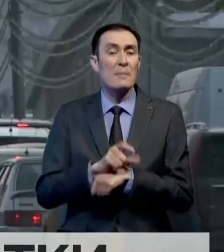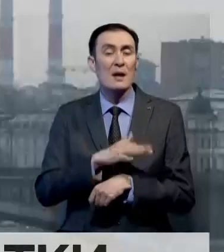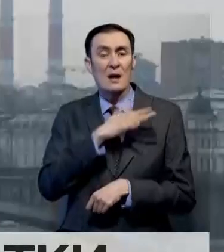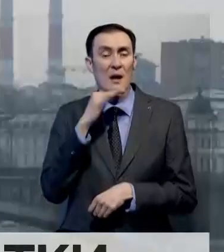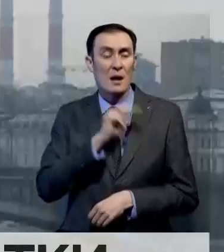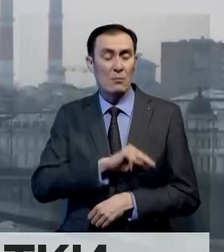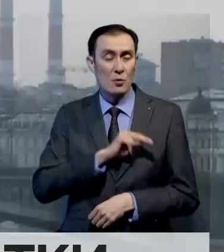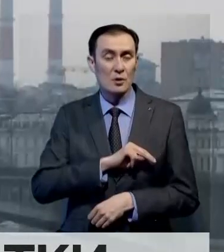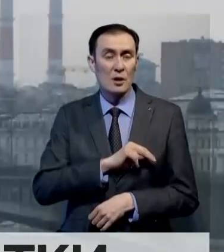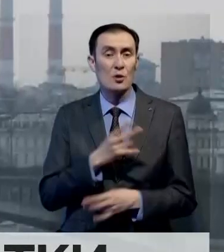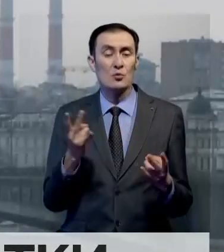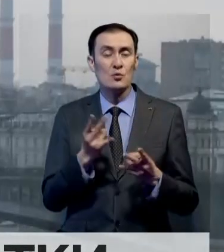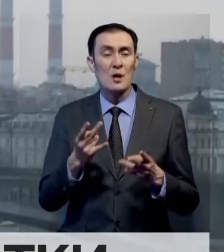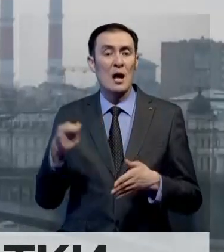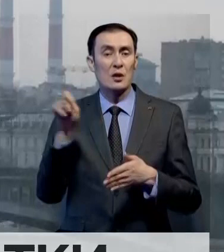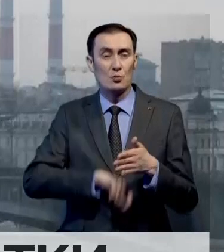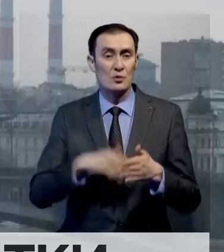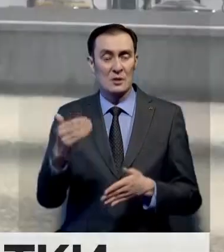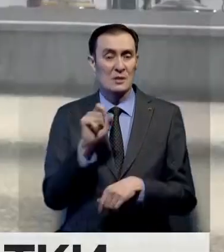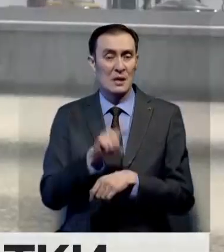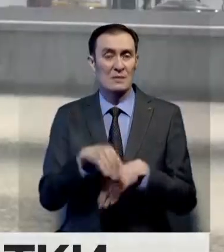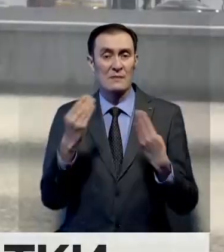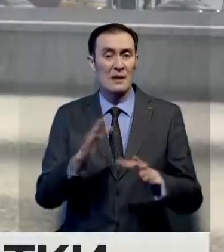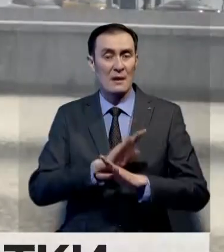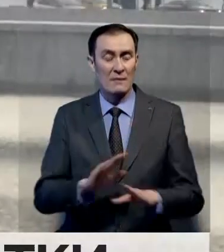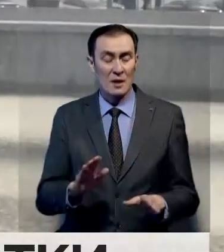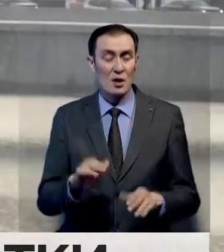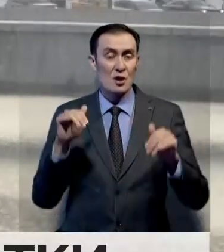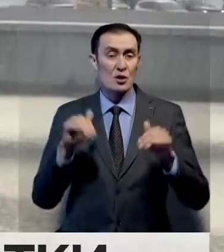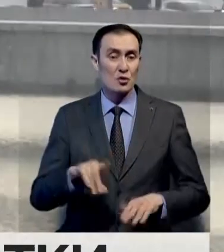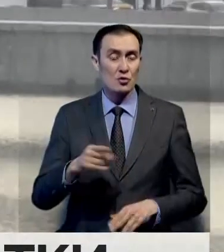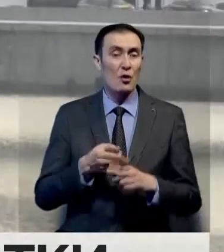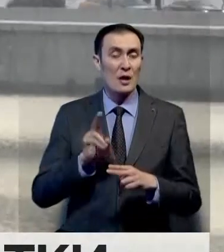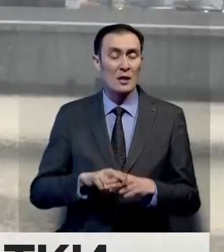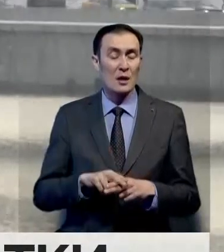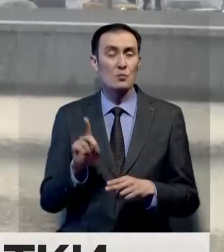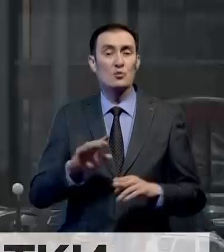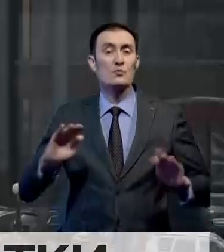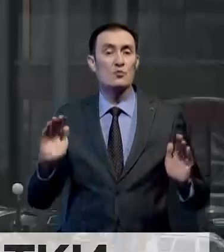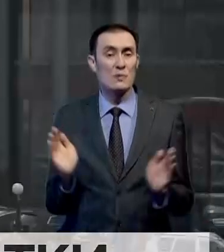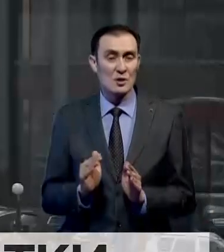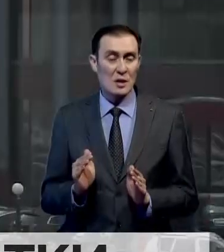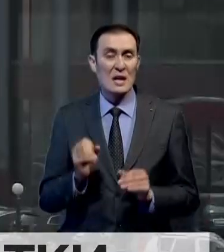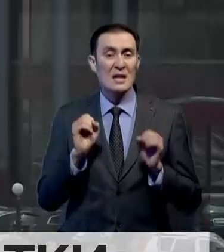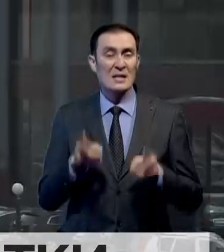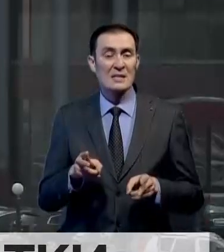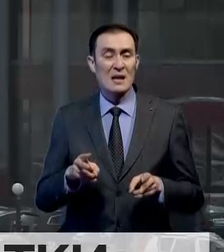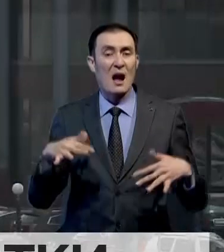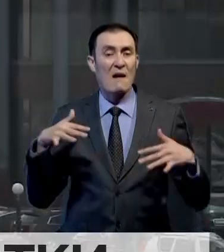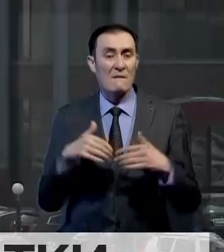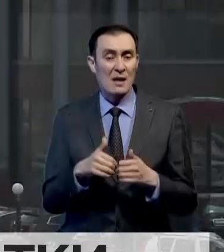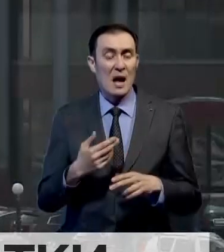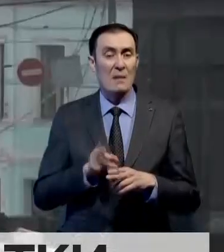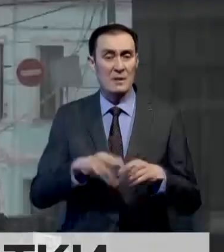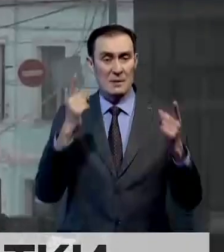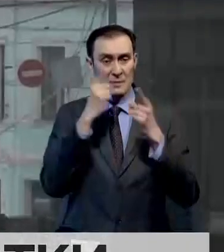переработке предлагается отключить их от заказов. В профильном ведомстве пришли к выводу, что это позволит свести к минимуму риски происшествия.